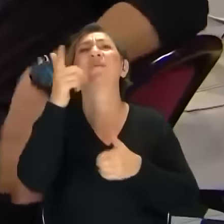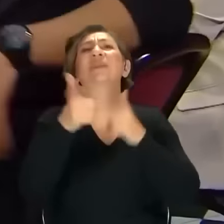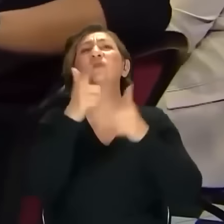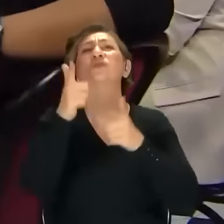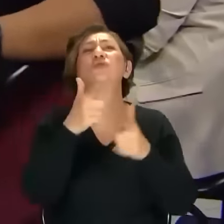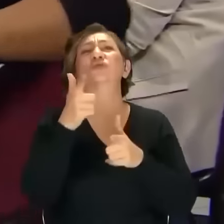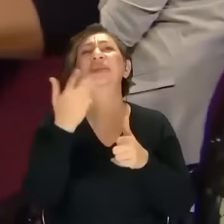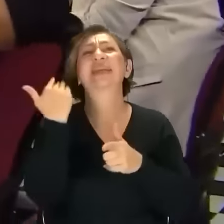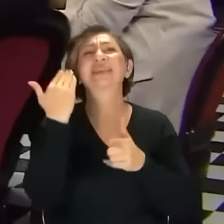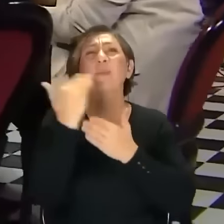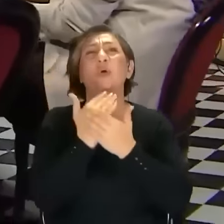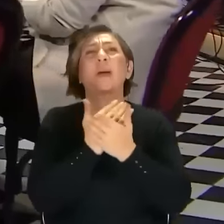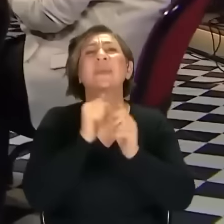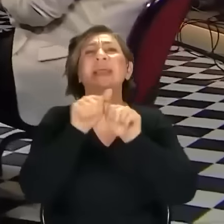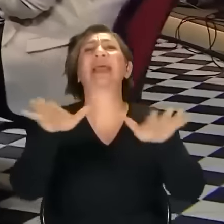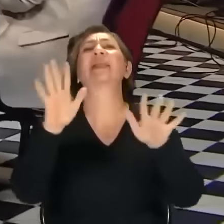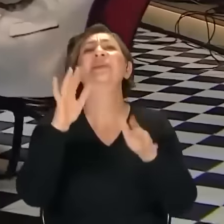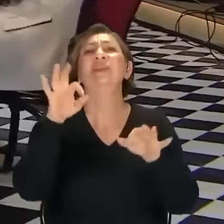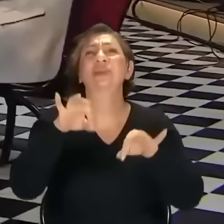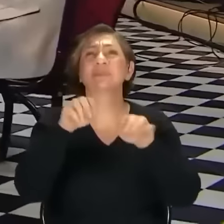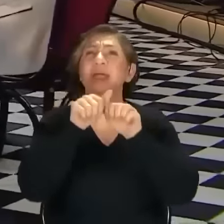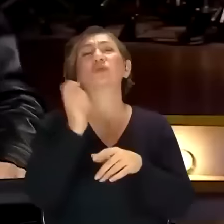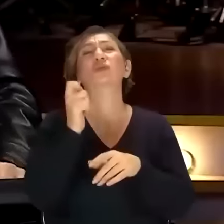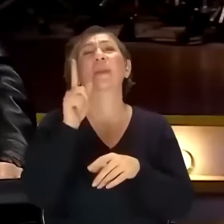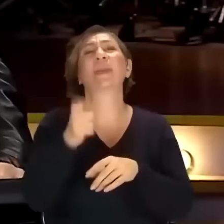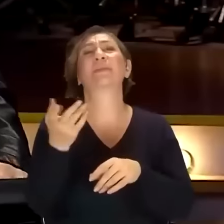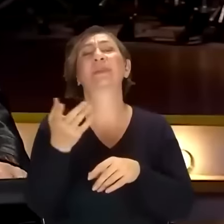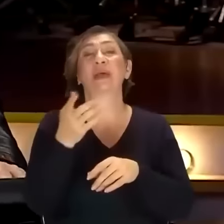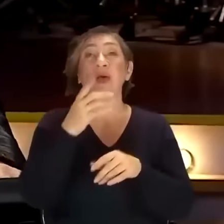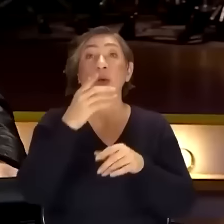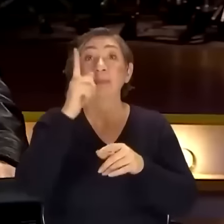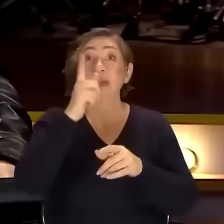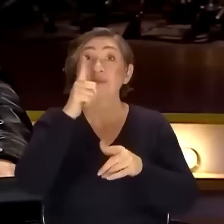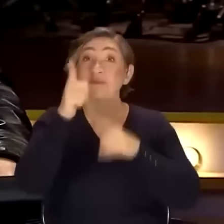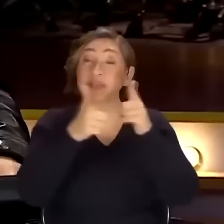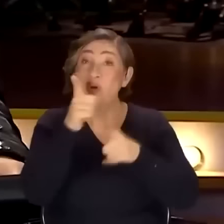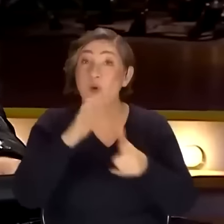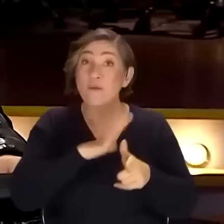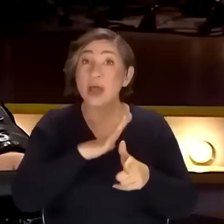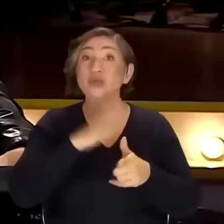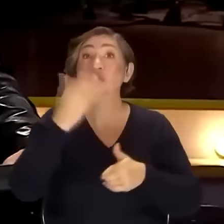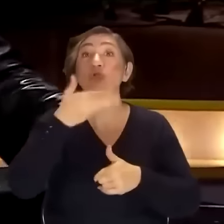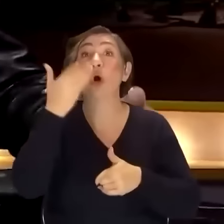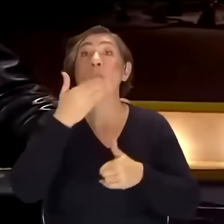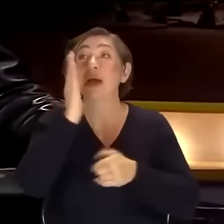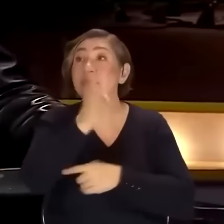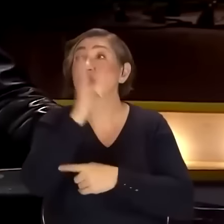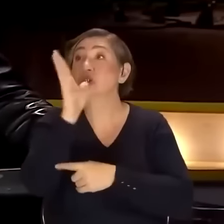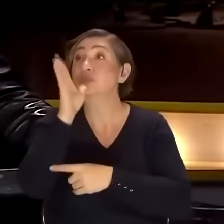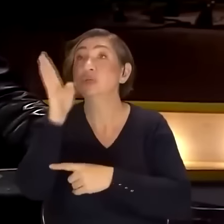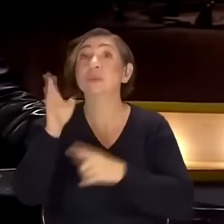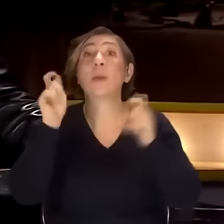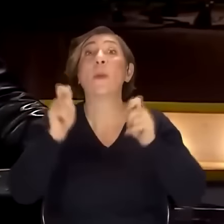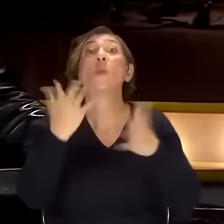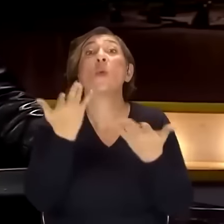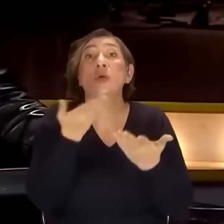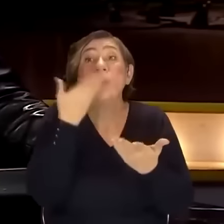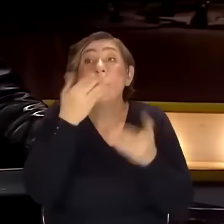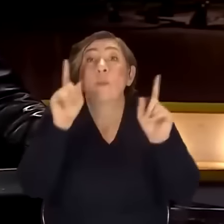videosunu geçen program yayınladık Niye şimdi yayınlamıyor ya Gördün mü bütün şeyde çorba bulamamış yol yapıyorum diyor